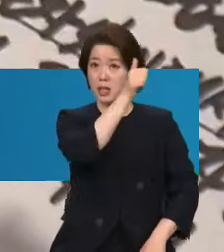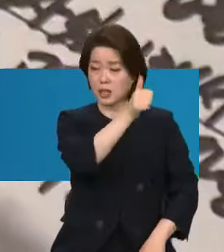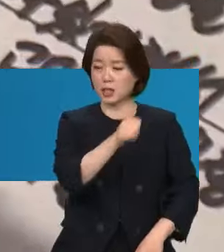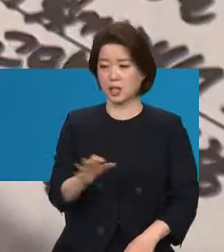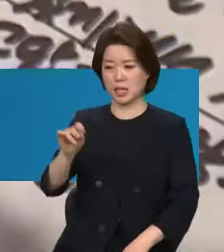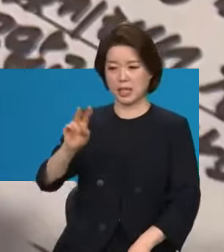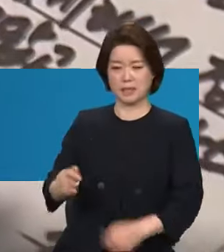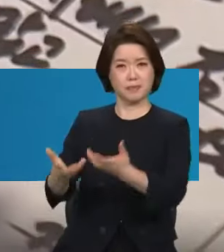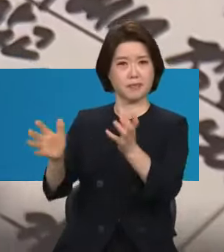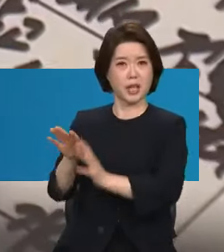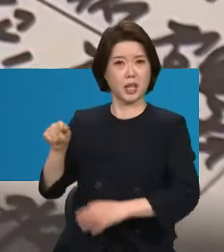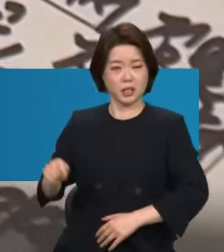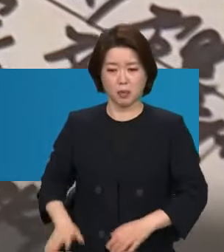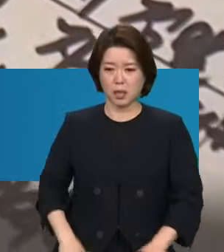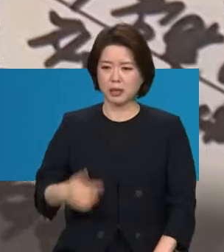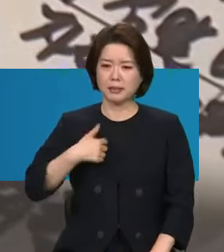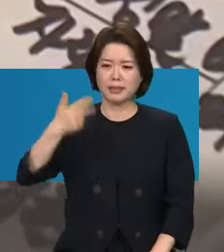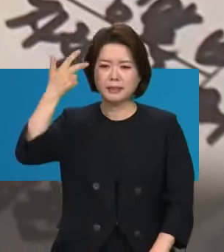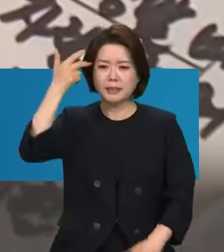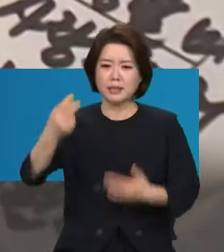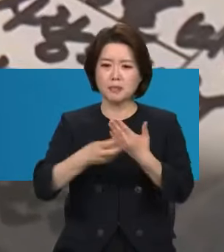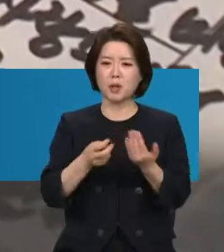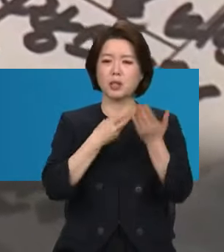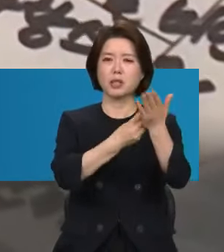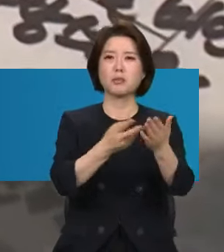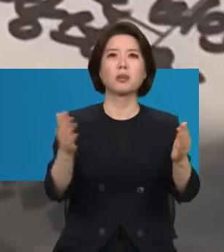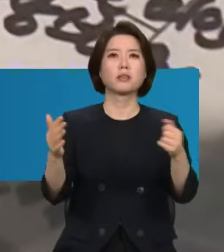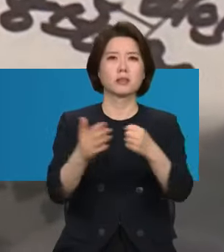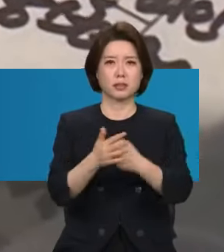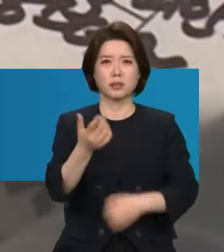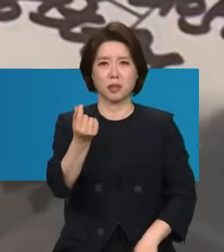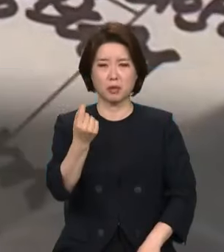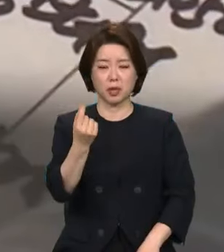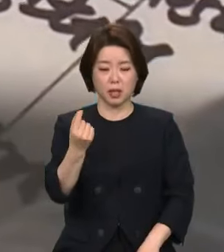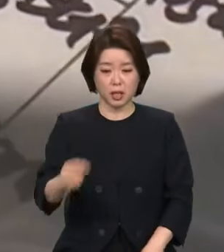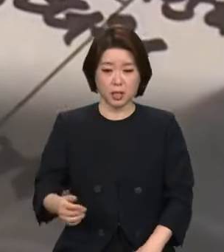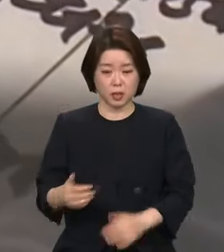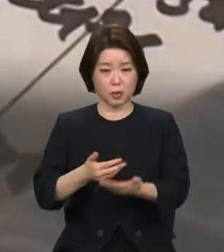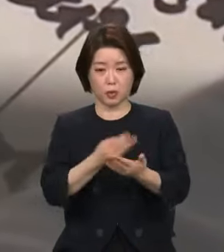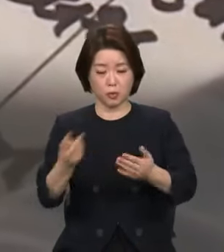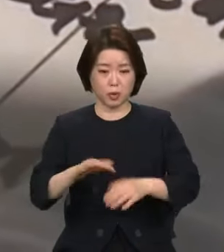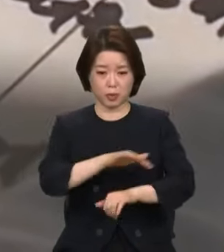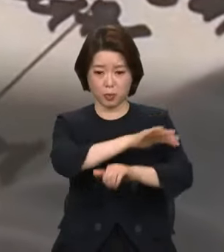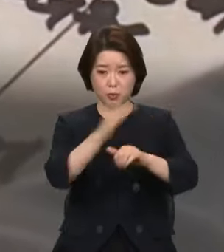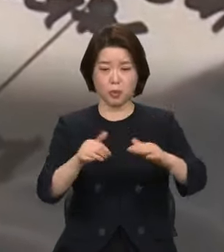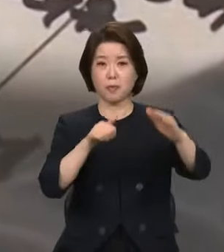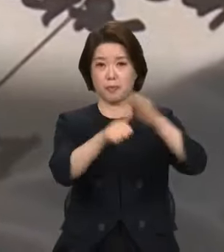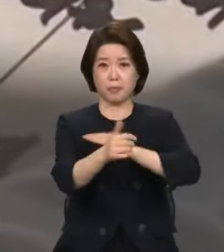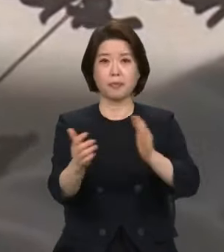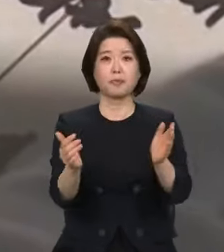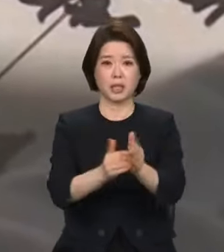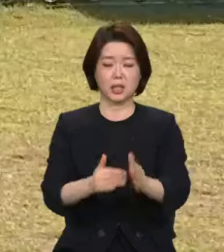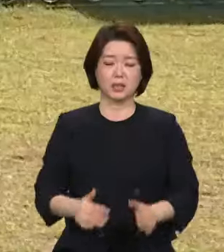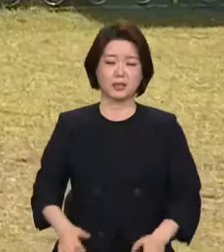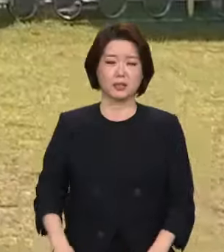때문에 정신병동 입원까지 했었다고 주장하며 최상병의 묘역을 찾았습니다. 김재현 기자입니다.